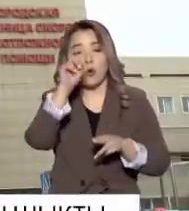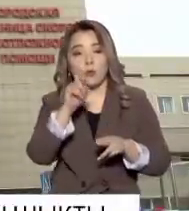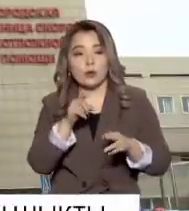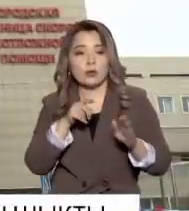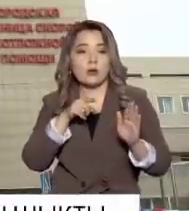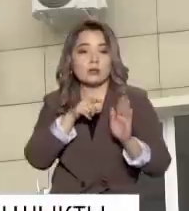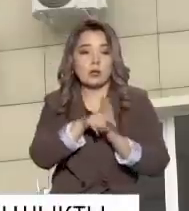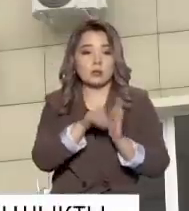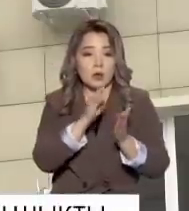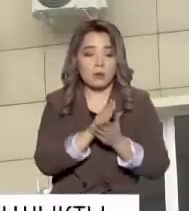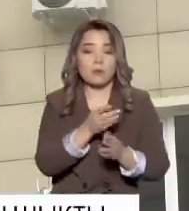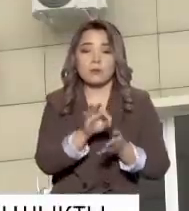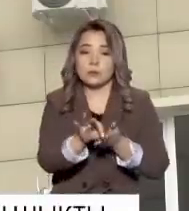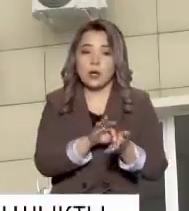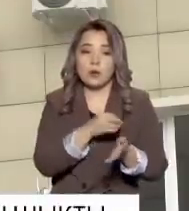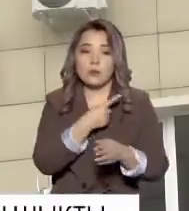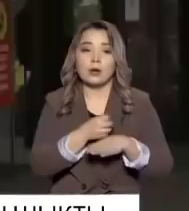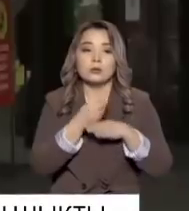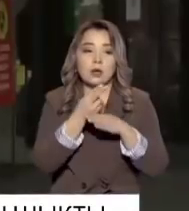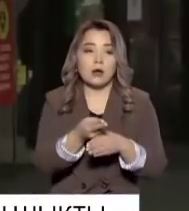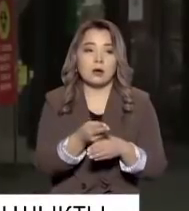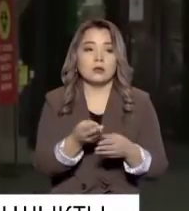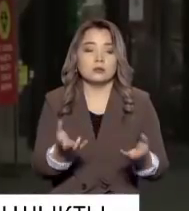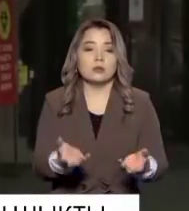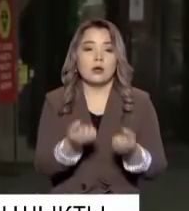дереу ауруханаға жеткізіліп аман қалыпты.